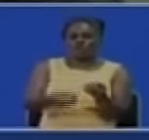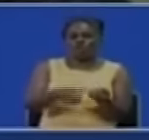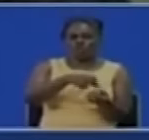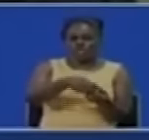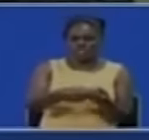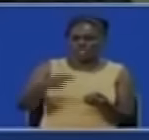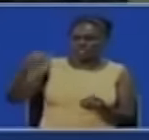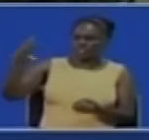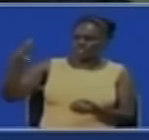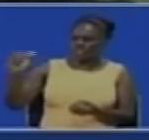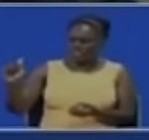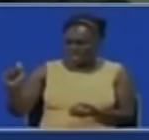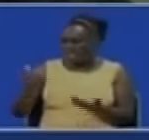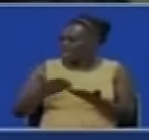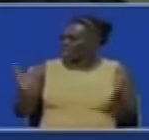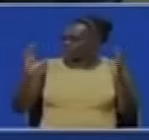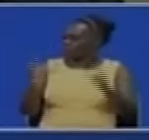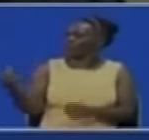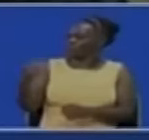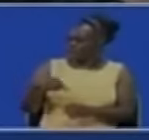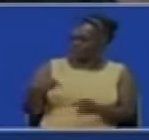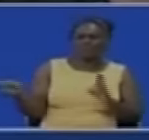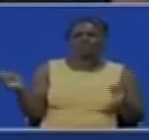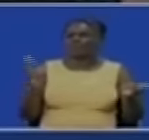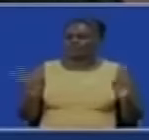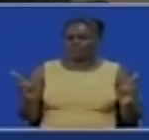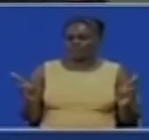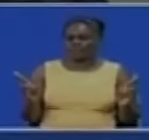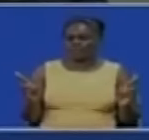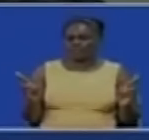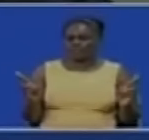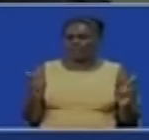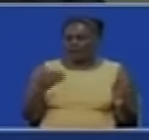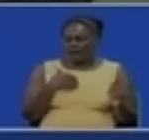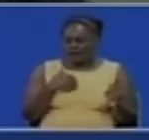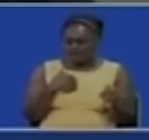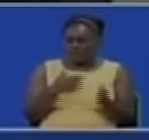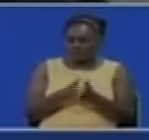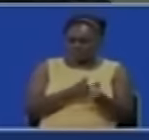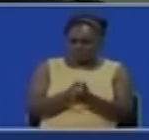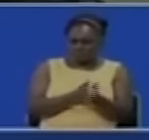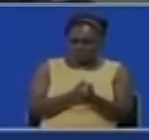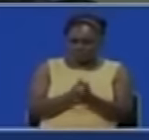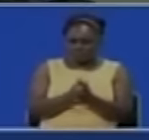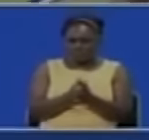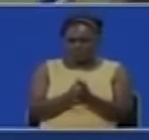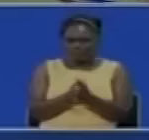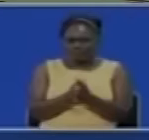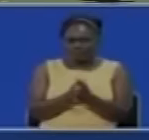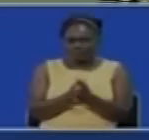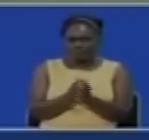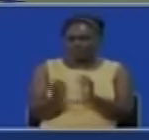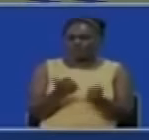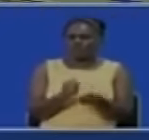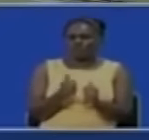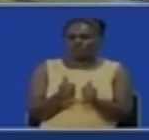GRA, we are ready to take on any team that will come, and we're going to face them with the enthusiasm and the synchrony that is required. Mashindano